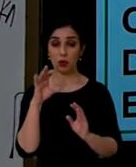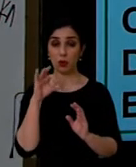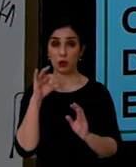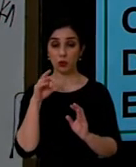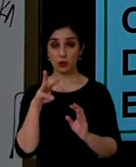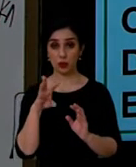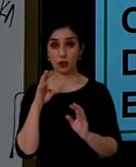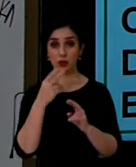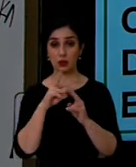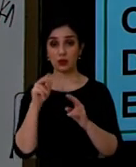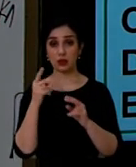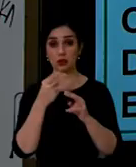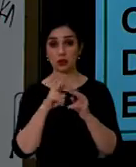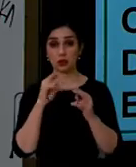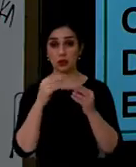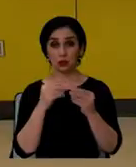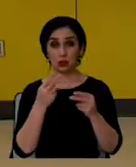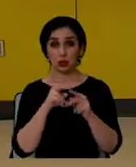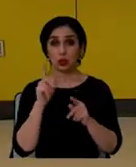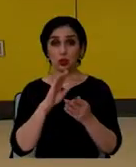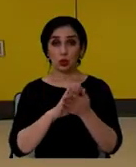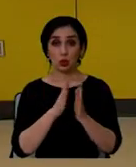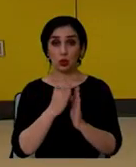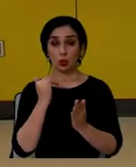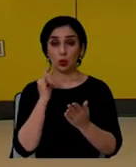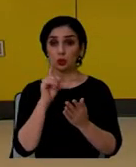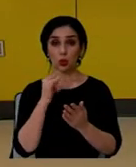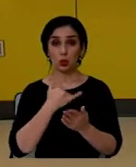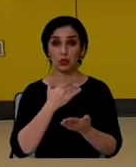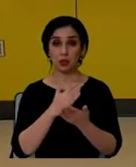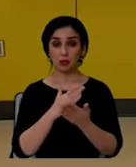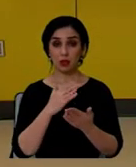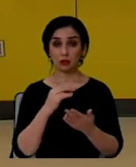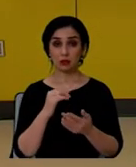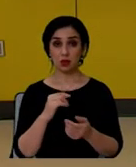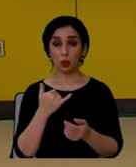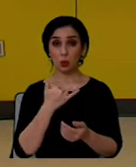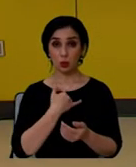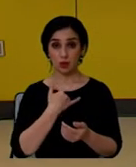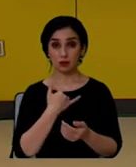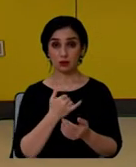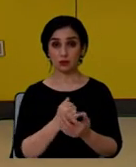соли? Записываем условия. Что у нас имеется? У нас